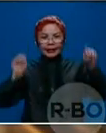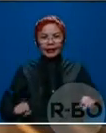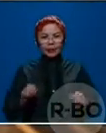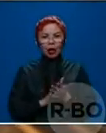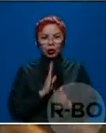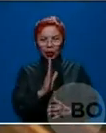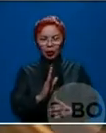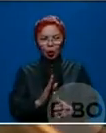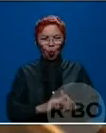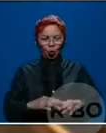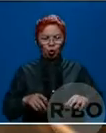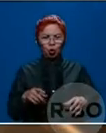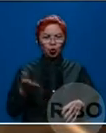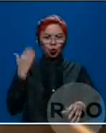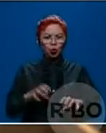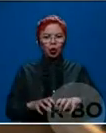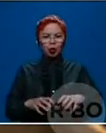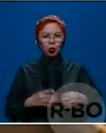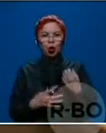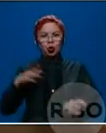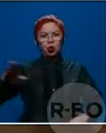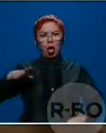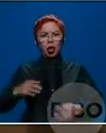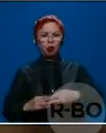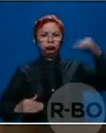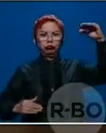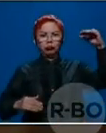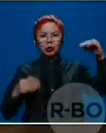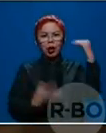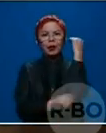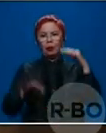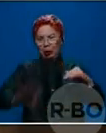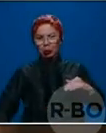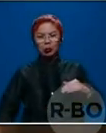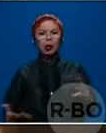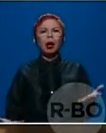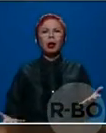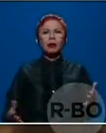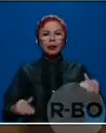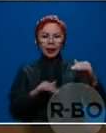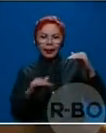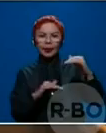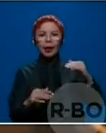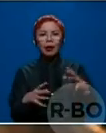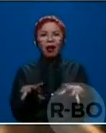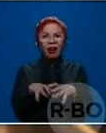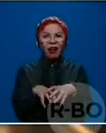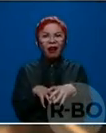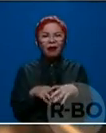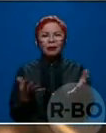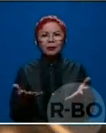kaya makin kaya dan yang miskin Makin kecil yang usaha besar makin besar yang usaha kecilah